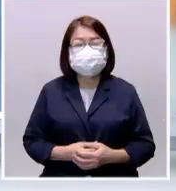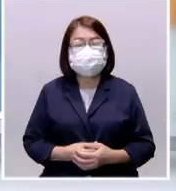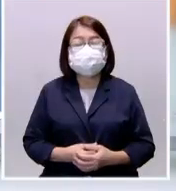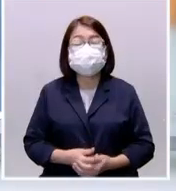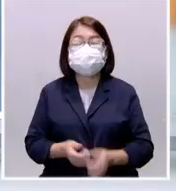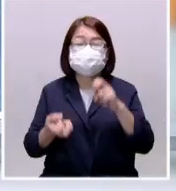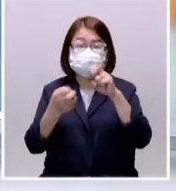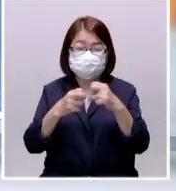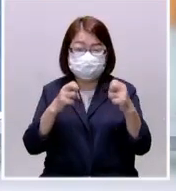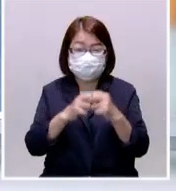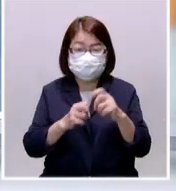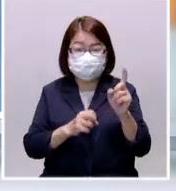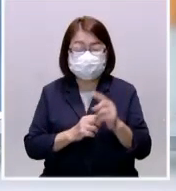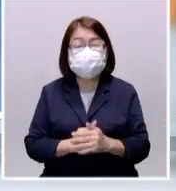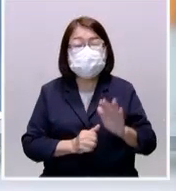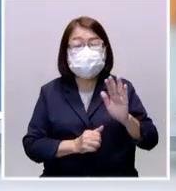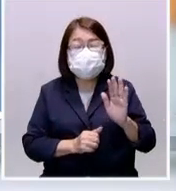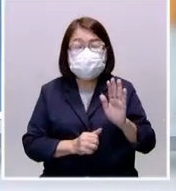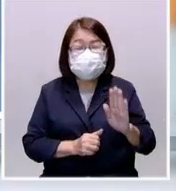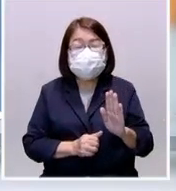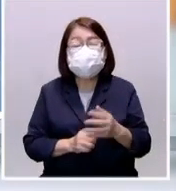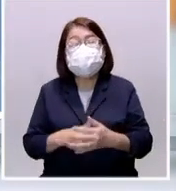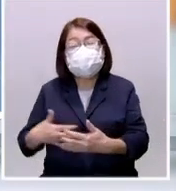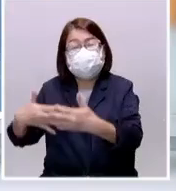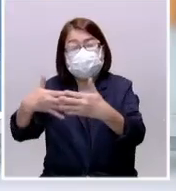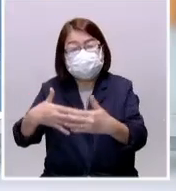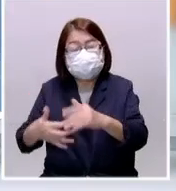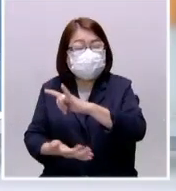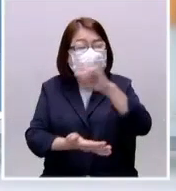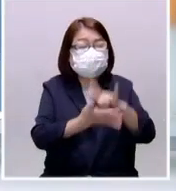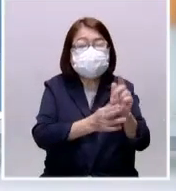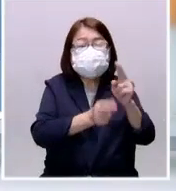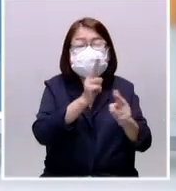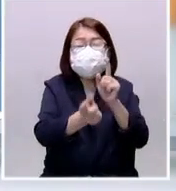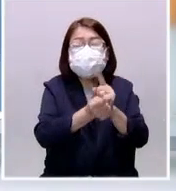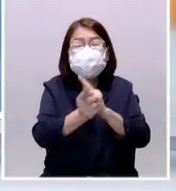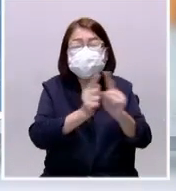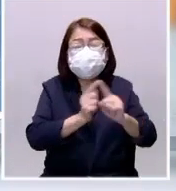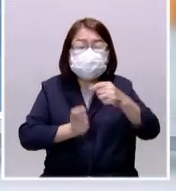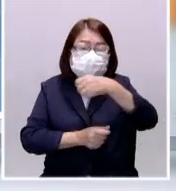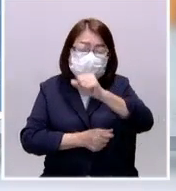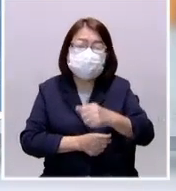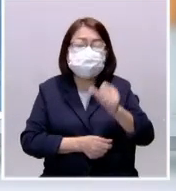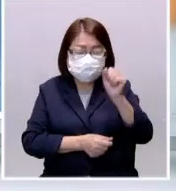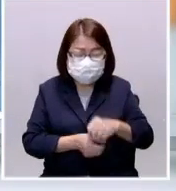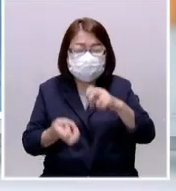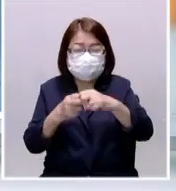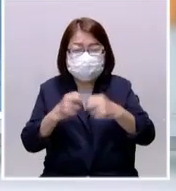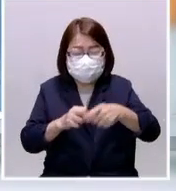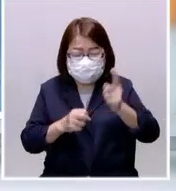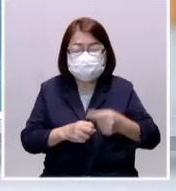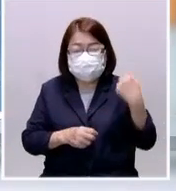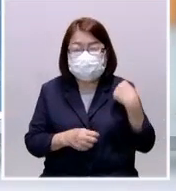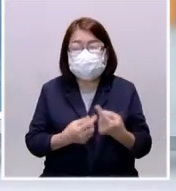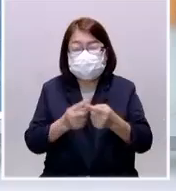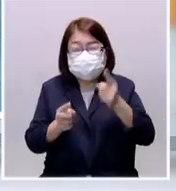พูดถึงผลกระทบที่เกิดขึ้นจากการที่นางแนนซี่เพโลซี่เดินทางถึงไต้หวันนะคะกระทบชัดเจนเลยค่ะเดี๋ยวพาไปดูกันหน่อยเพราะว่าก่อนหน้านี้นะ